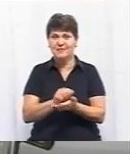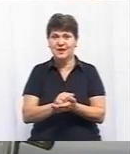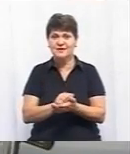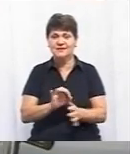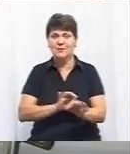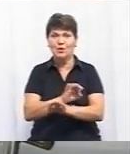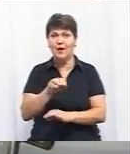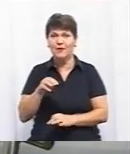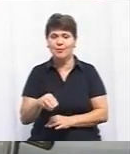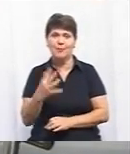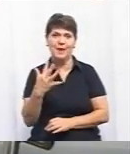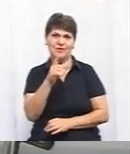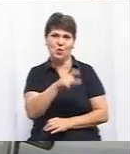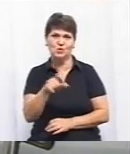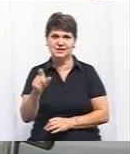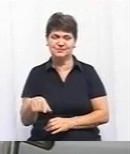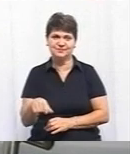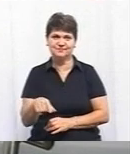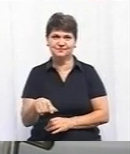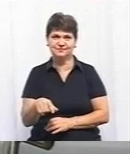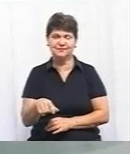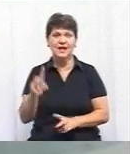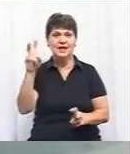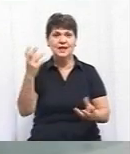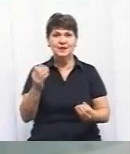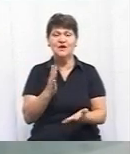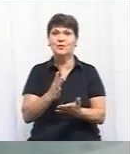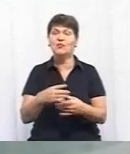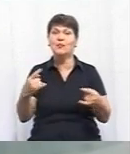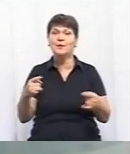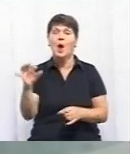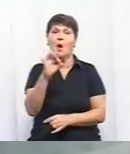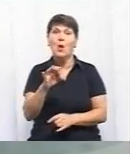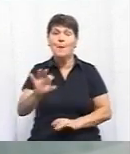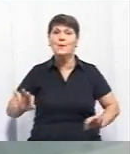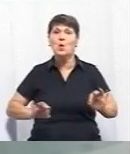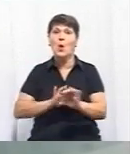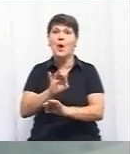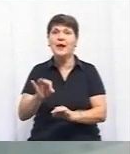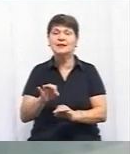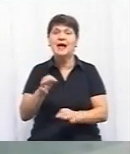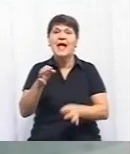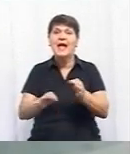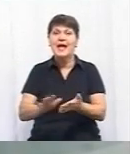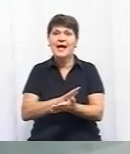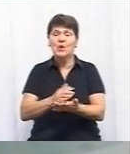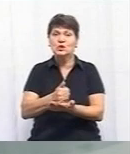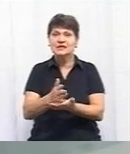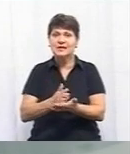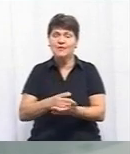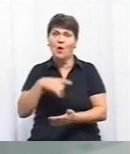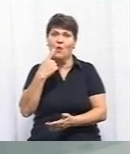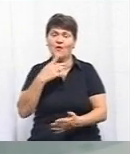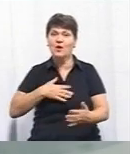проектом, 5 осіб. Людей, тема дня в прямому ефірі про проєкт «Екосервіс». Говоримо з його